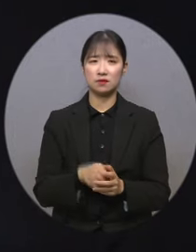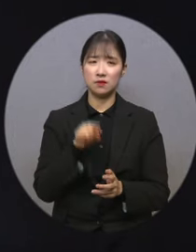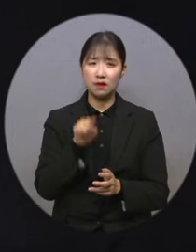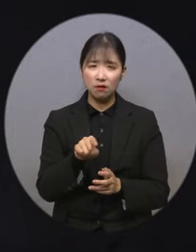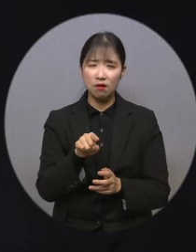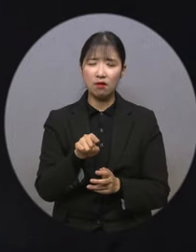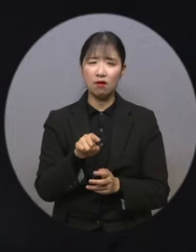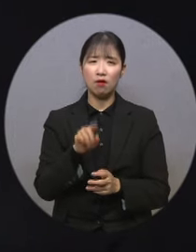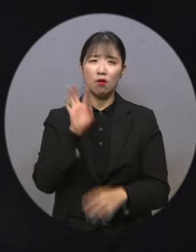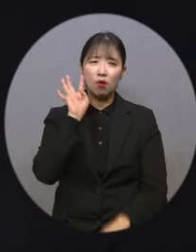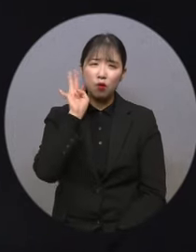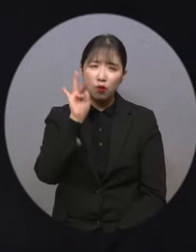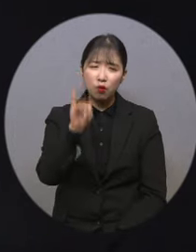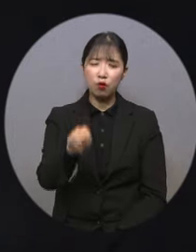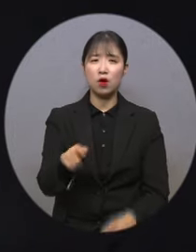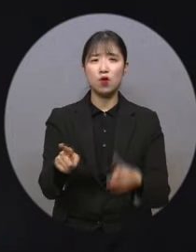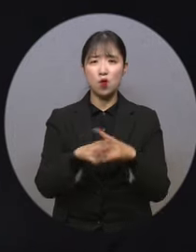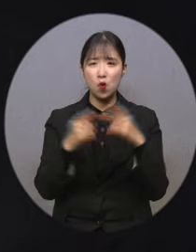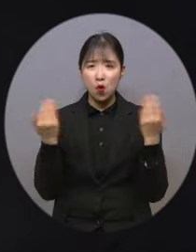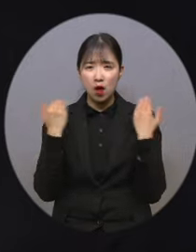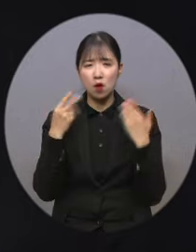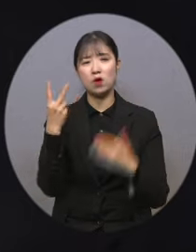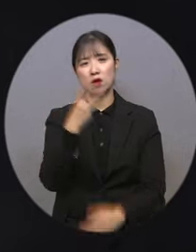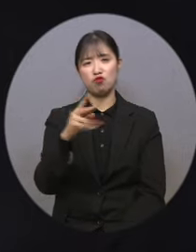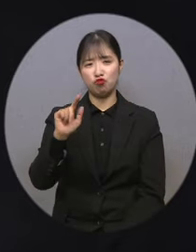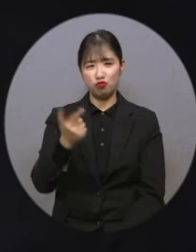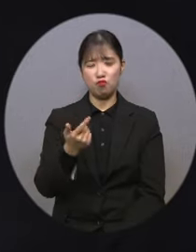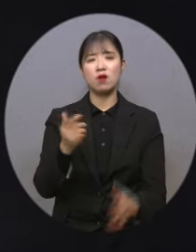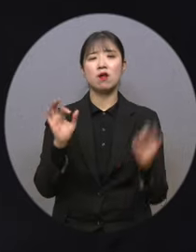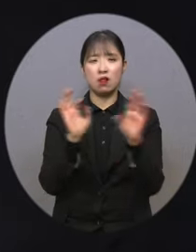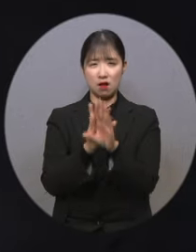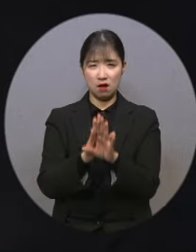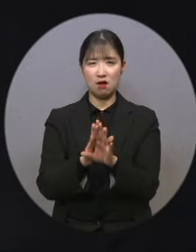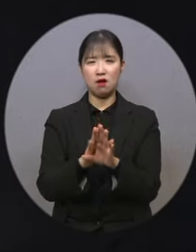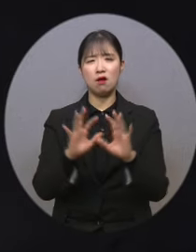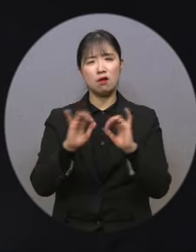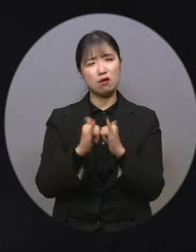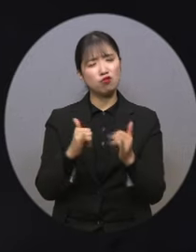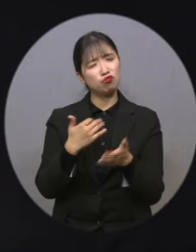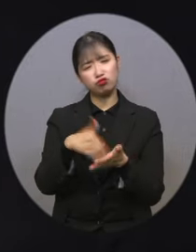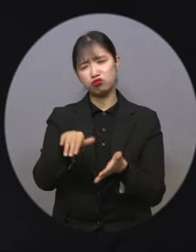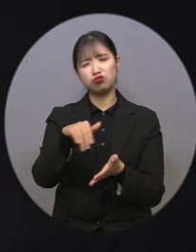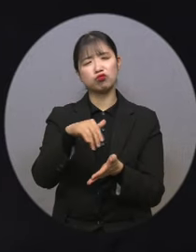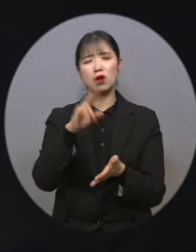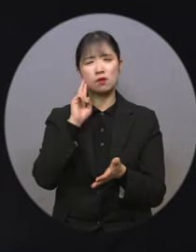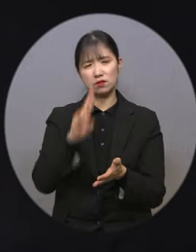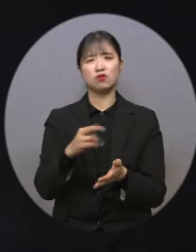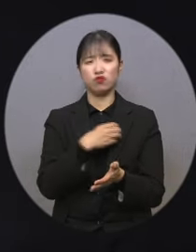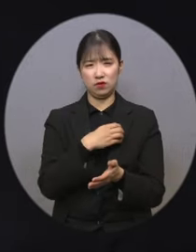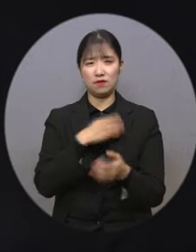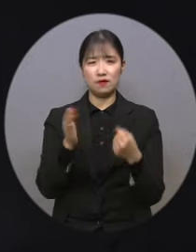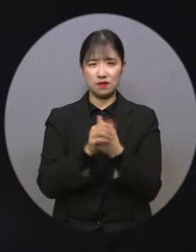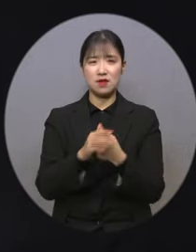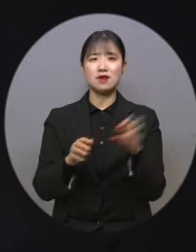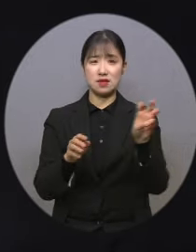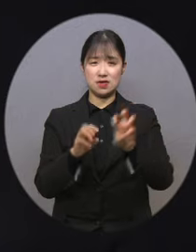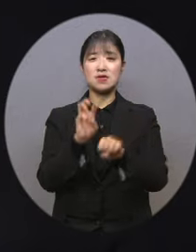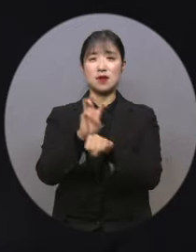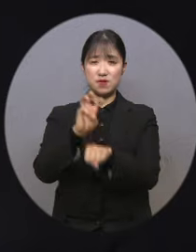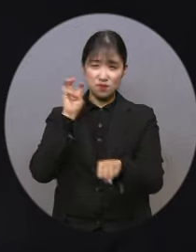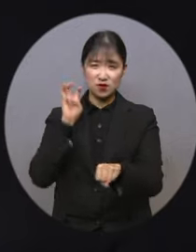갈수록 소등 학교 36 - 없어지고 의 인구가 심각해집니다 그래서 얘가 30년 전에 1억 수작